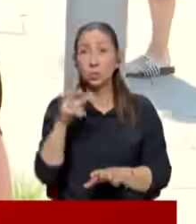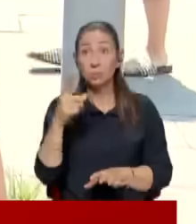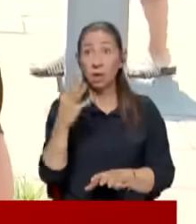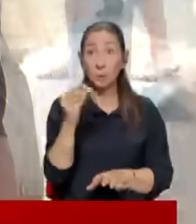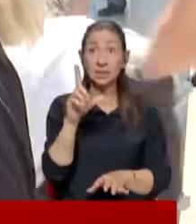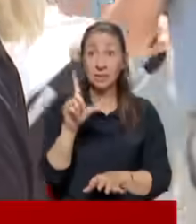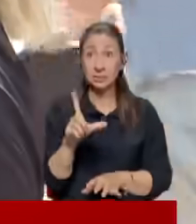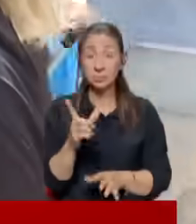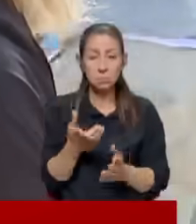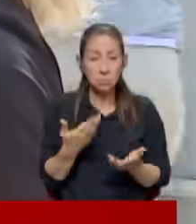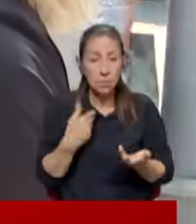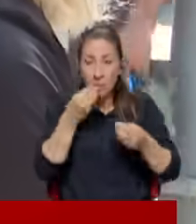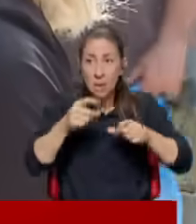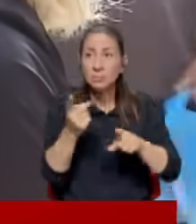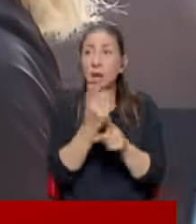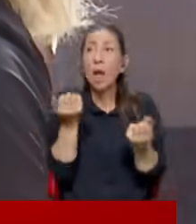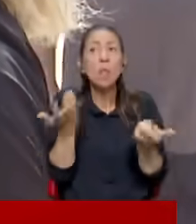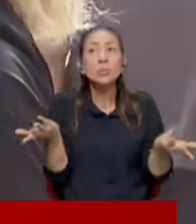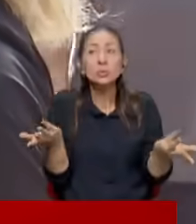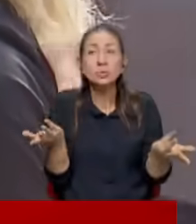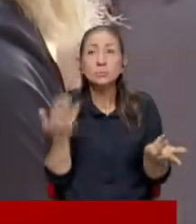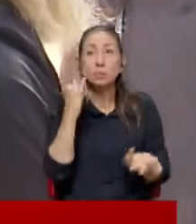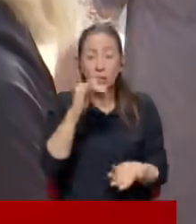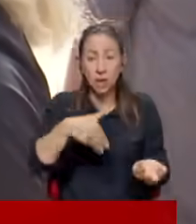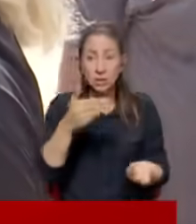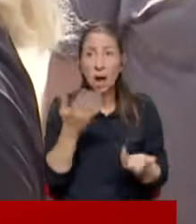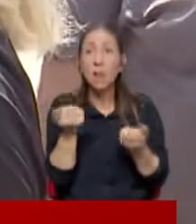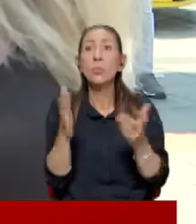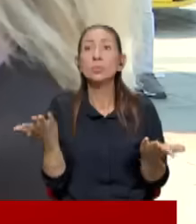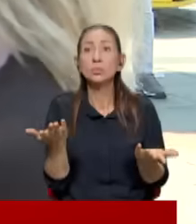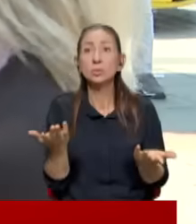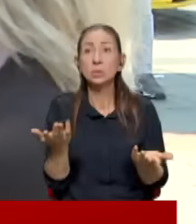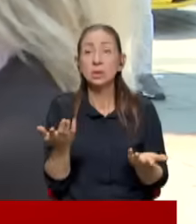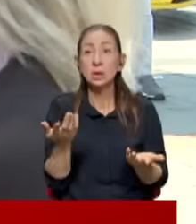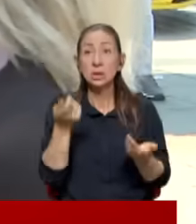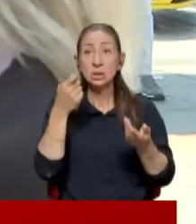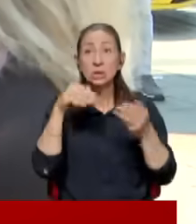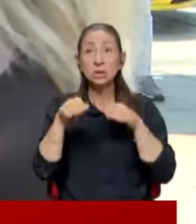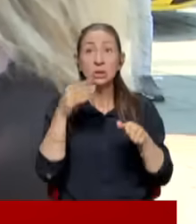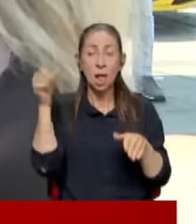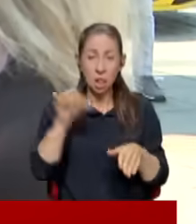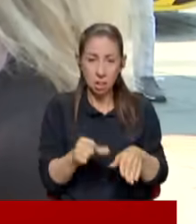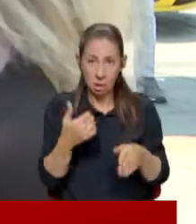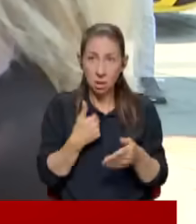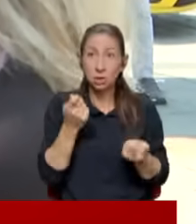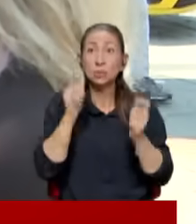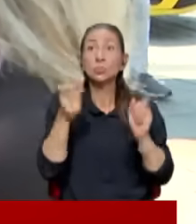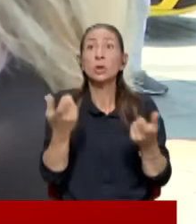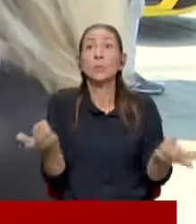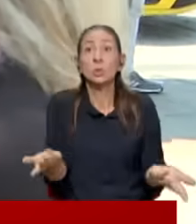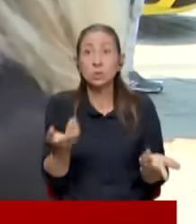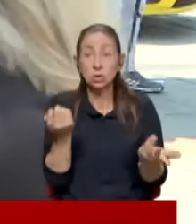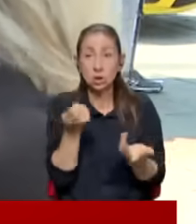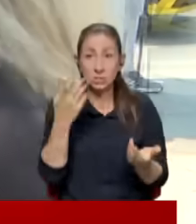lira olması gerekiyor. Gidemiyoruz ki markete daha. Bir tuvalet kağıdı bile alamıyoruz, bırak. İstihdam edilemiyoruz, iş de bulamıyoruz